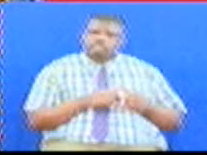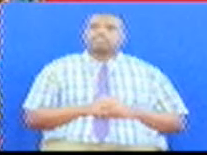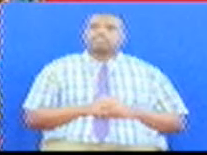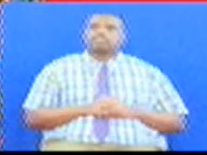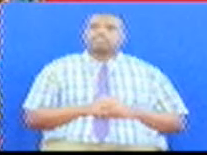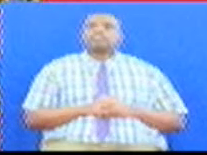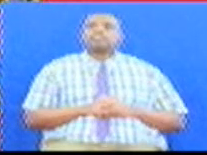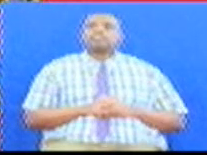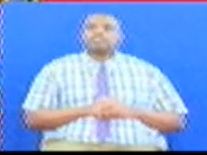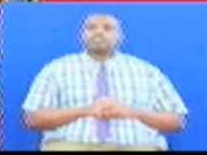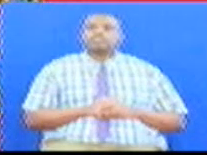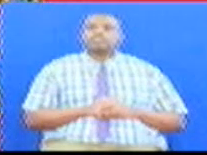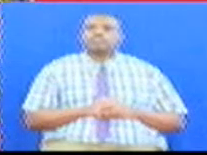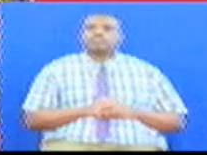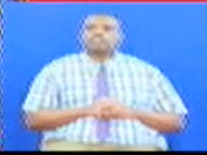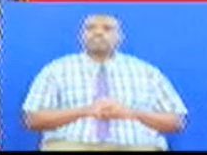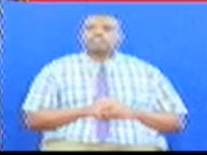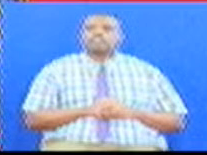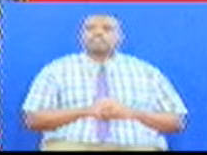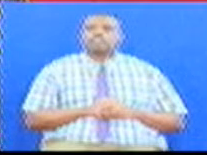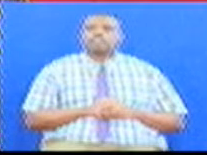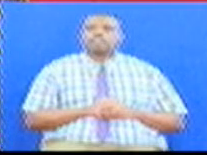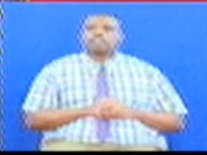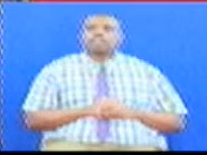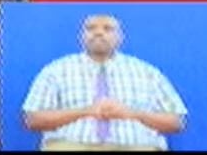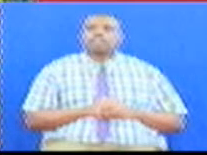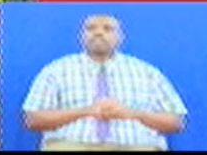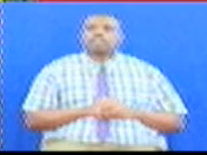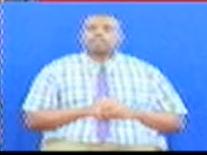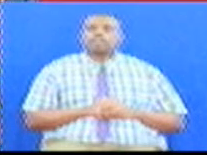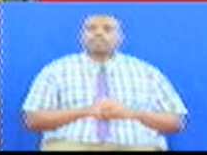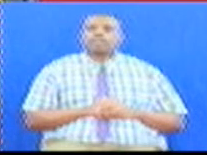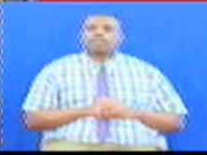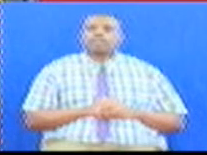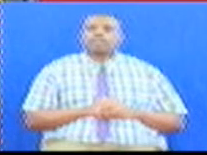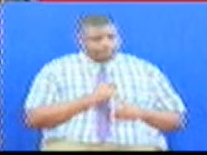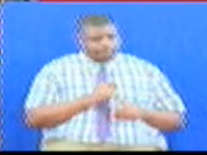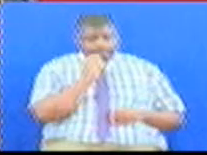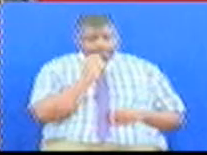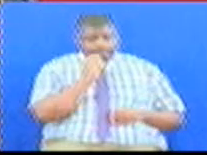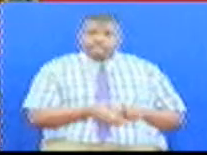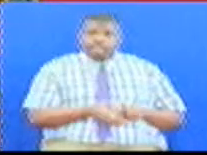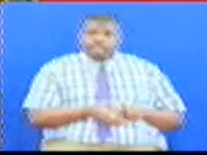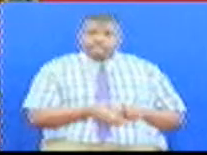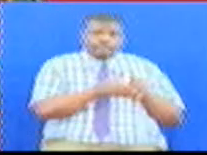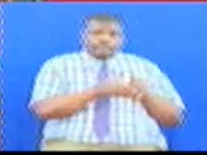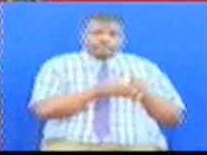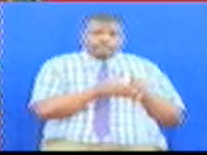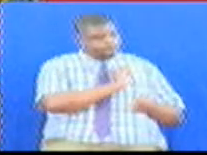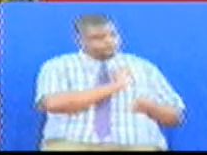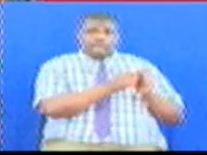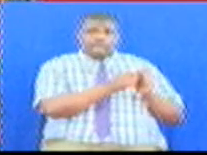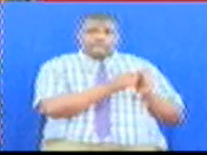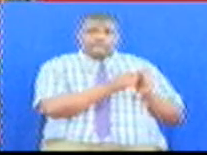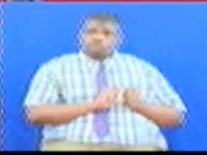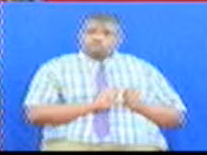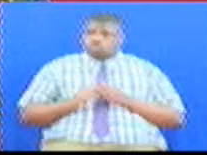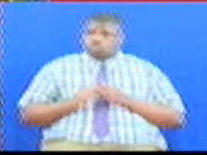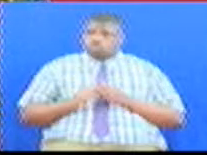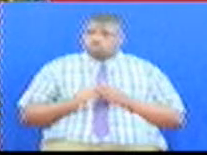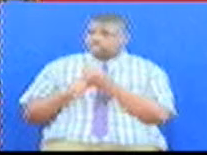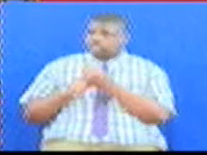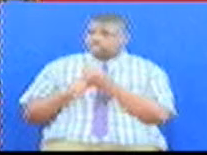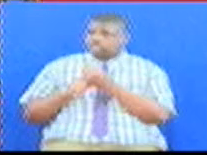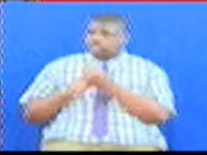Mheshimiwa Naibu Speaker, marekebisho kwenye ustawi wa wanyama sura